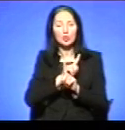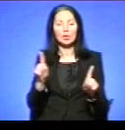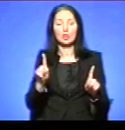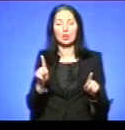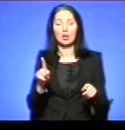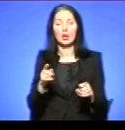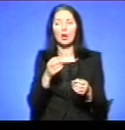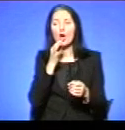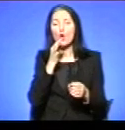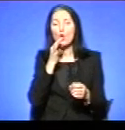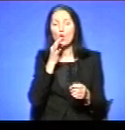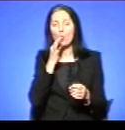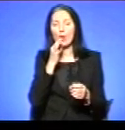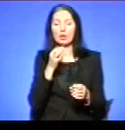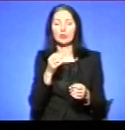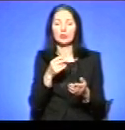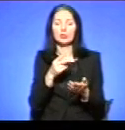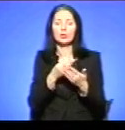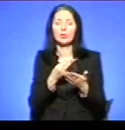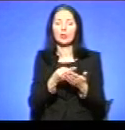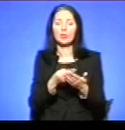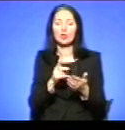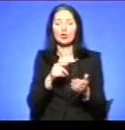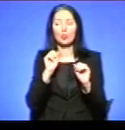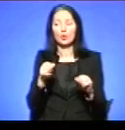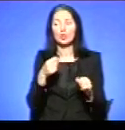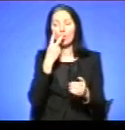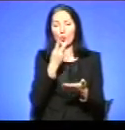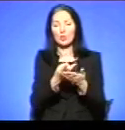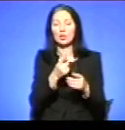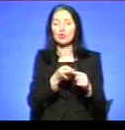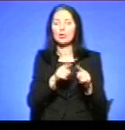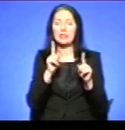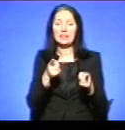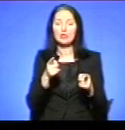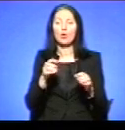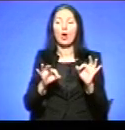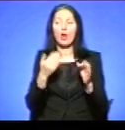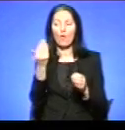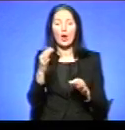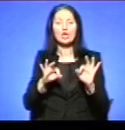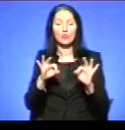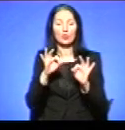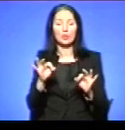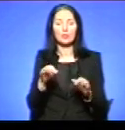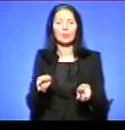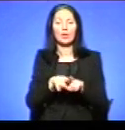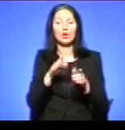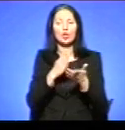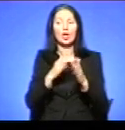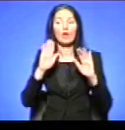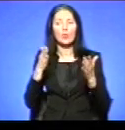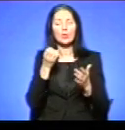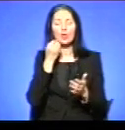яка може дати можливість визначити, що це іменно автомобіль, який вкрали. Також у нас є неодноразові випадки,